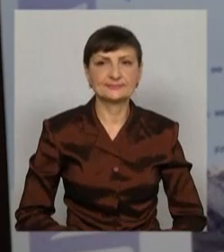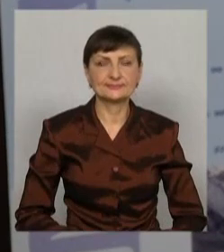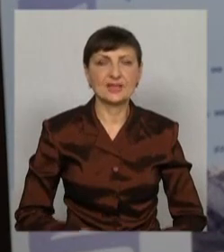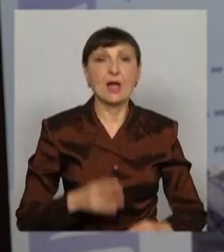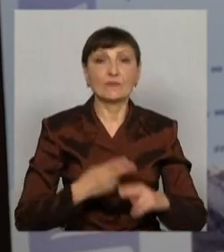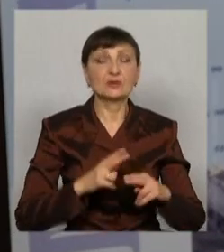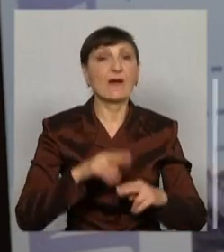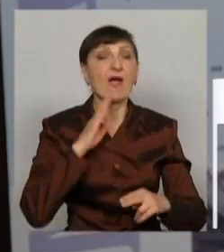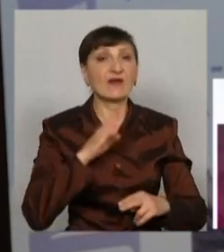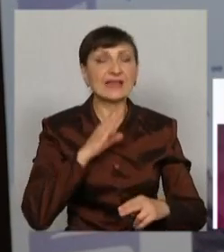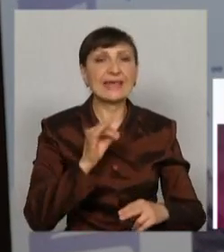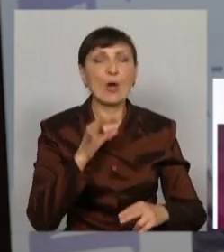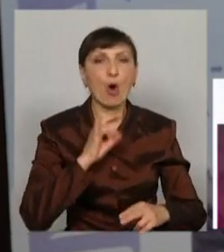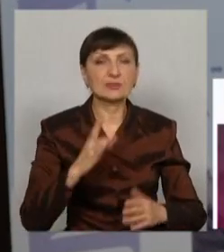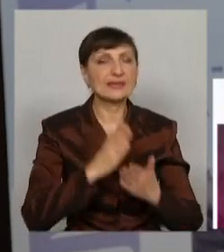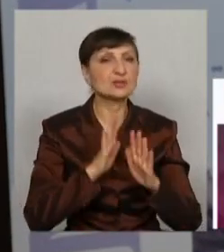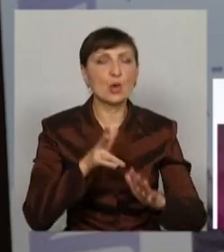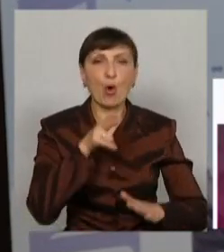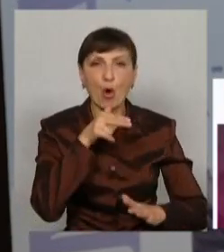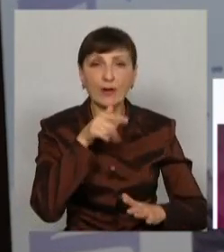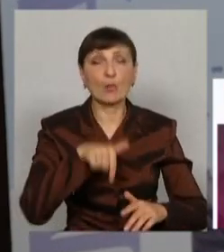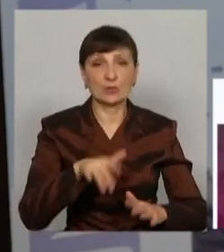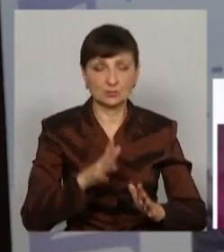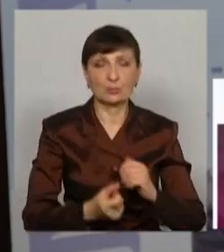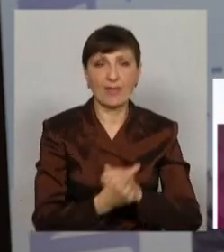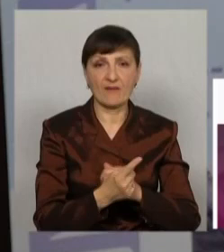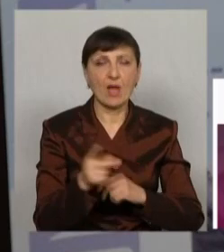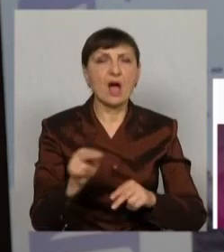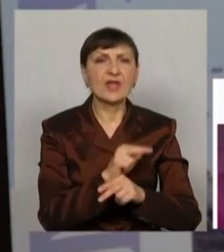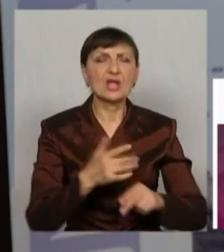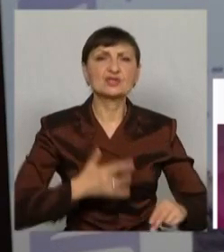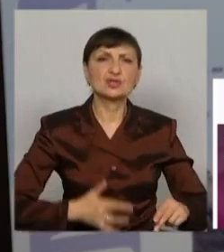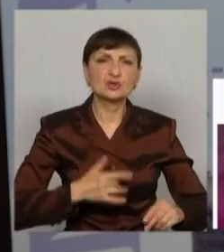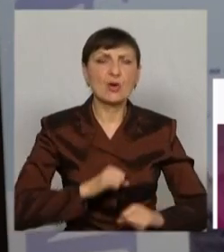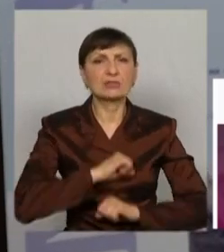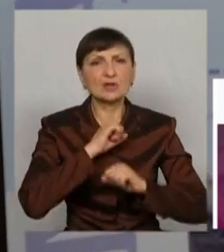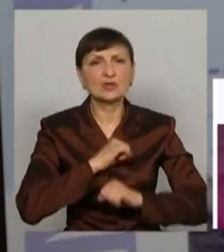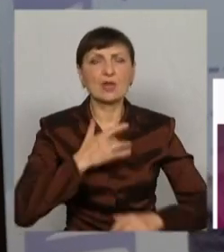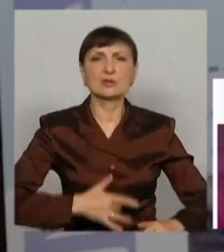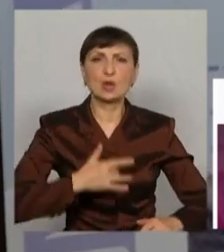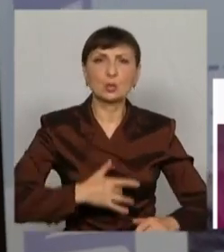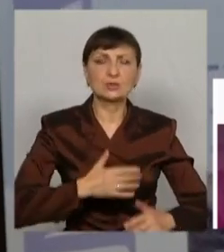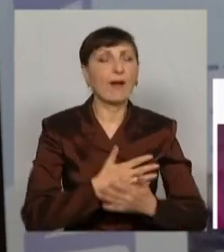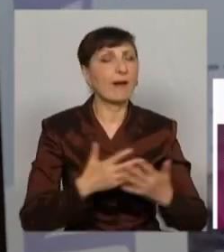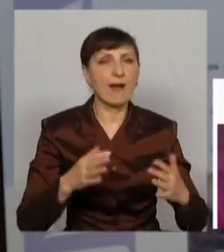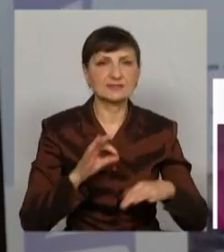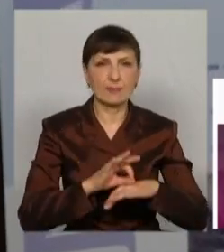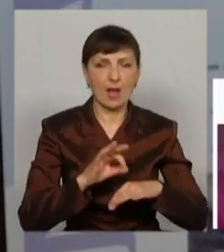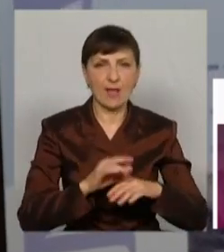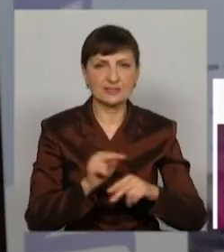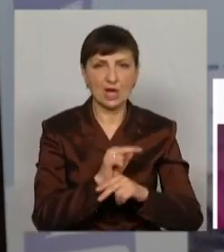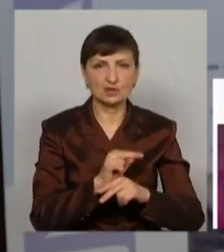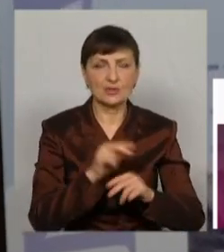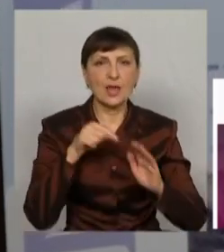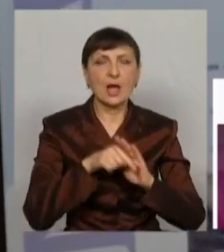Такая вода с ионами есть только в Корее и появится у нас. Она лечит изжогу, тошноту, проблемы с желудком и много чего. Заряженная током